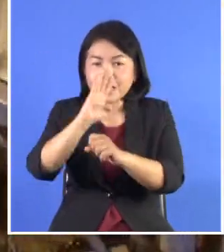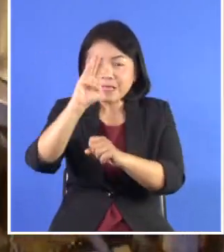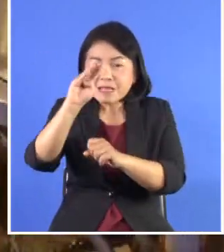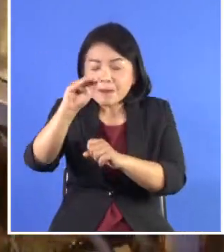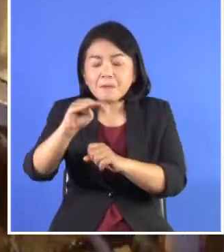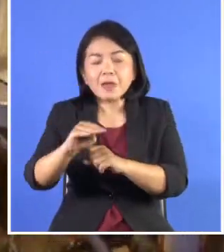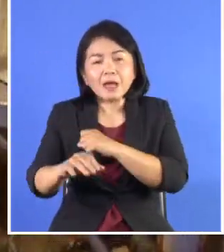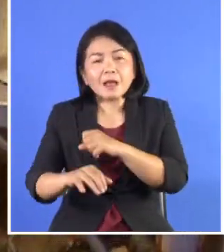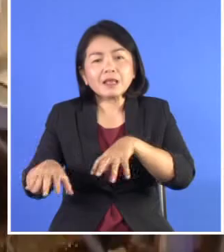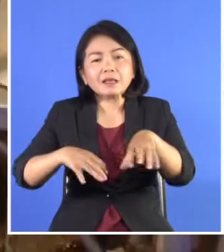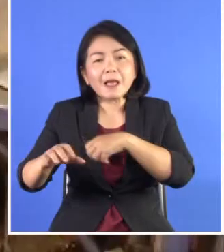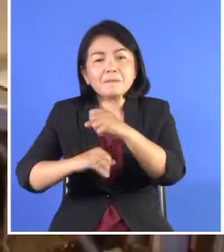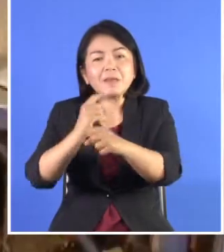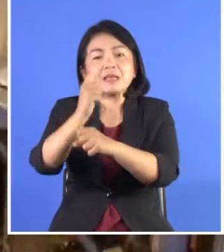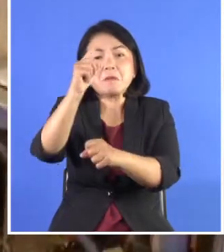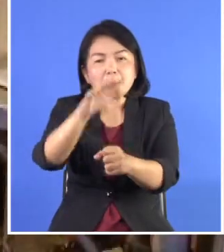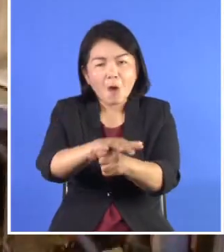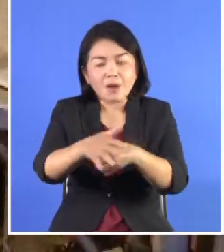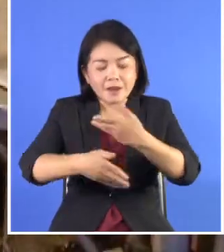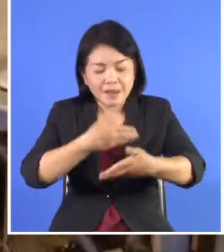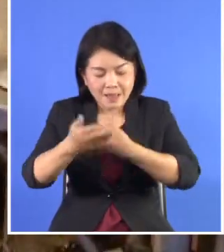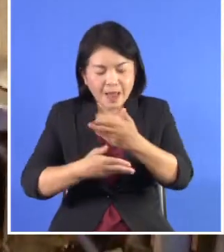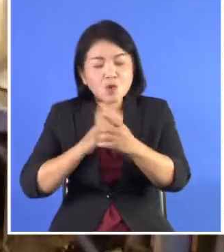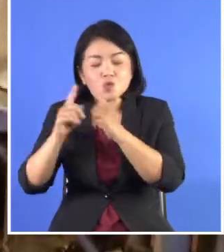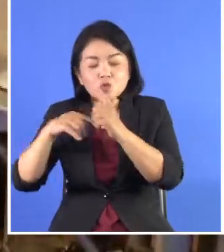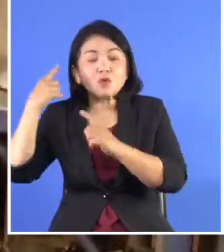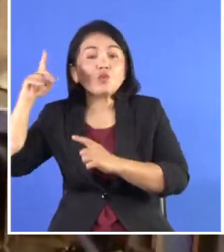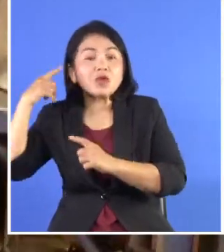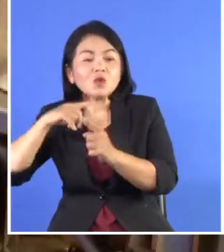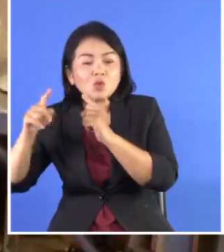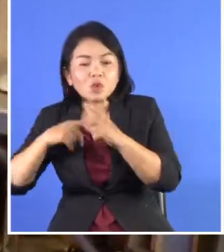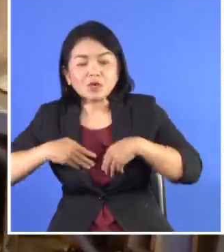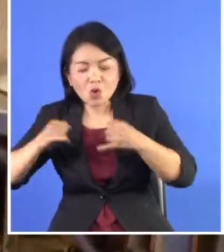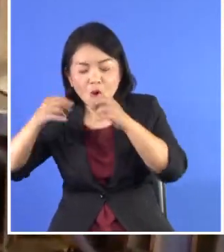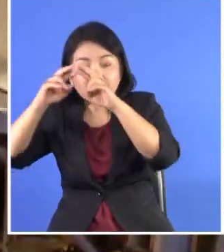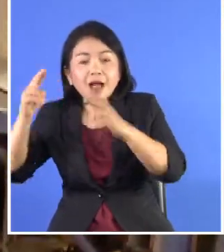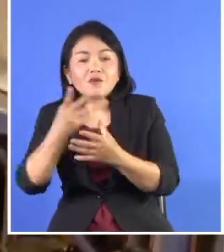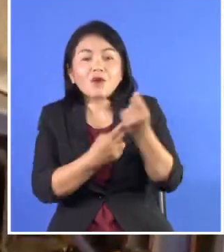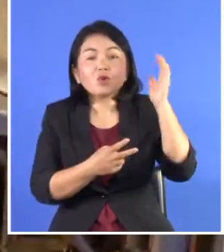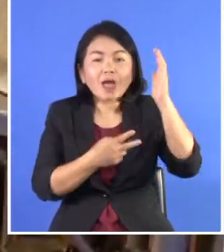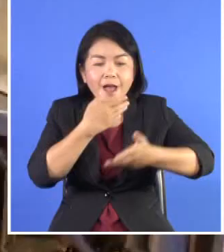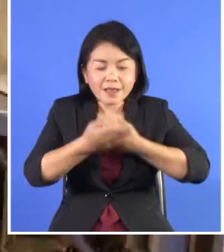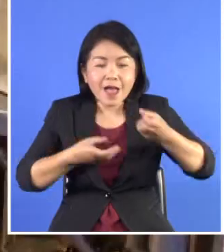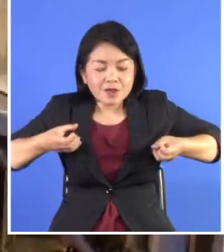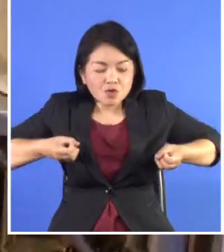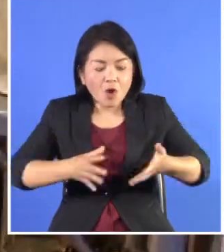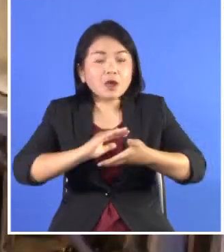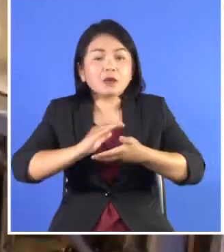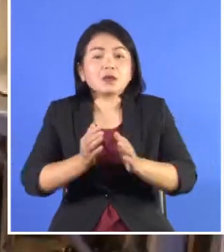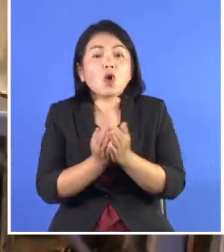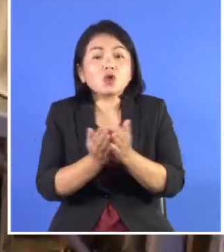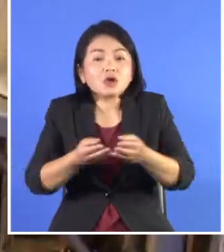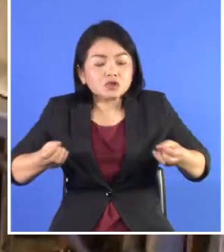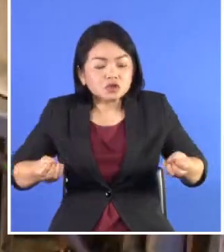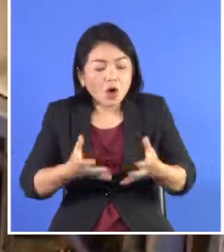ะคะก็ได้คุยกับเจ๊มนหรือคุณสุภาเตชนันท์ค่ะเขาบอกว่าก็คุณเจมอนกับสามีเนี่ยเริ่มขายหอยทอดในงานงิ้วศาลเจ้าพ่อปึงเถากงเนี่